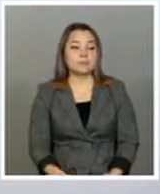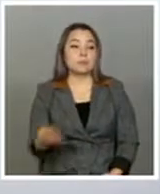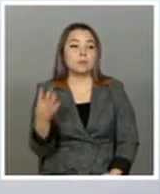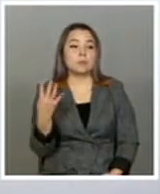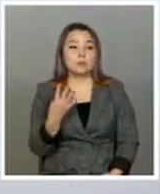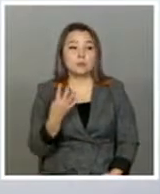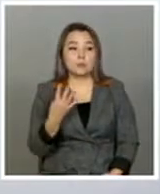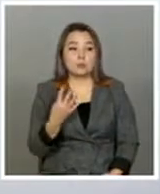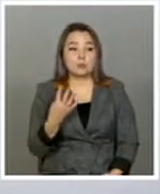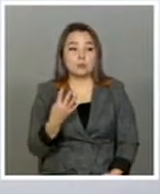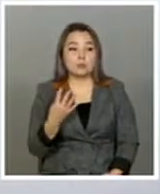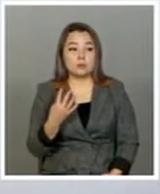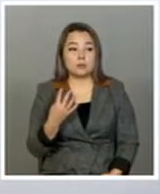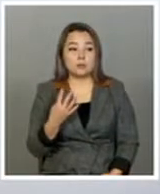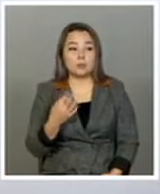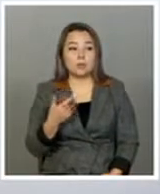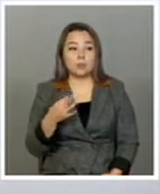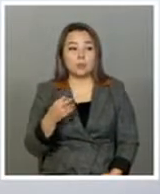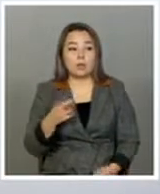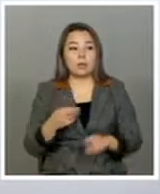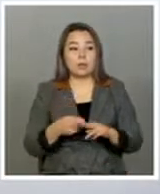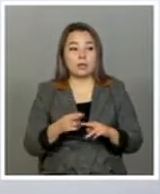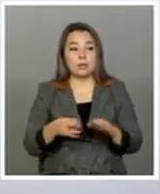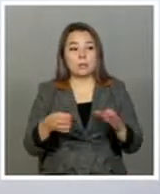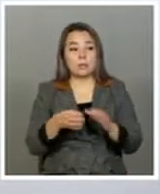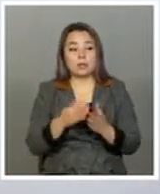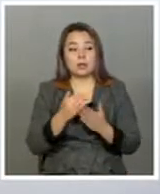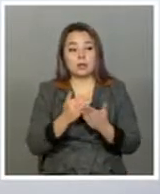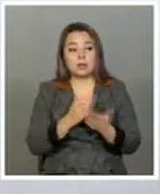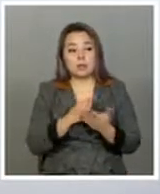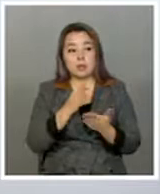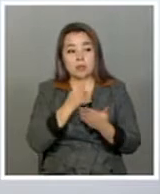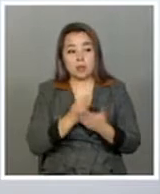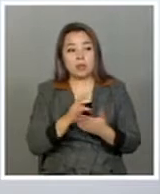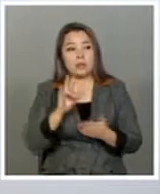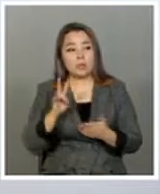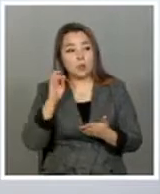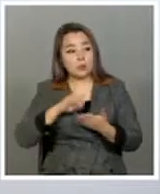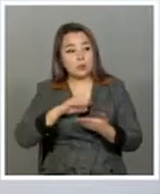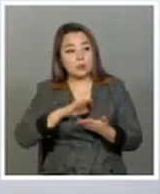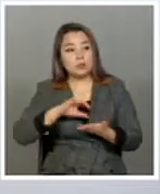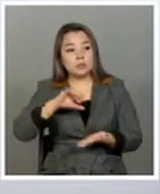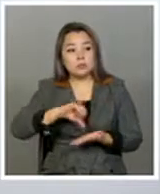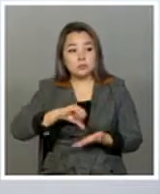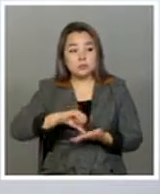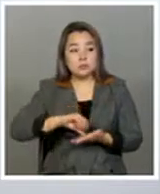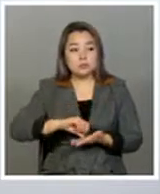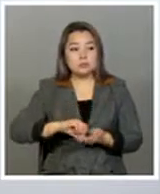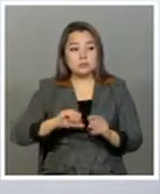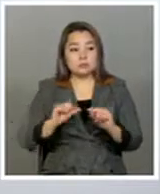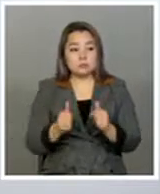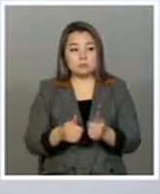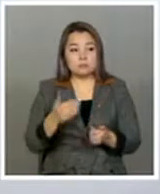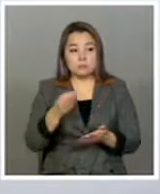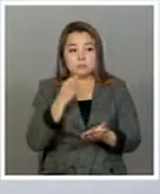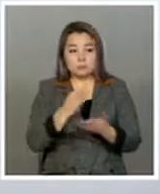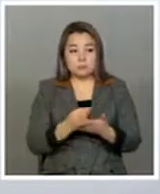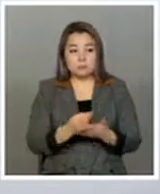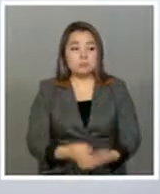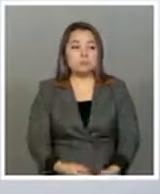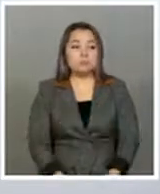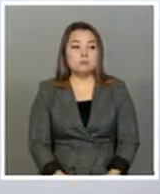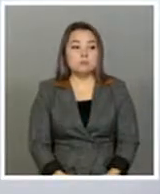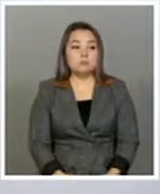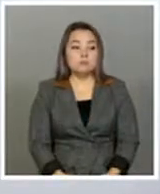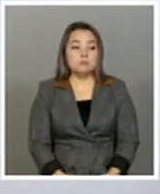Төртіншісі – геометриялық прогрессияның n-ші мүшесінің формуласы.